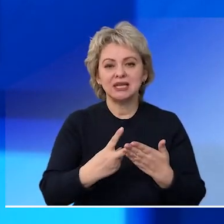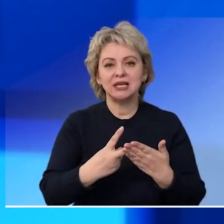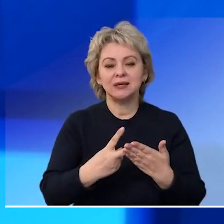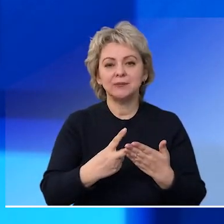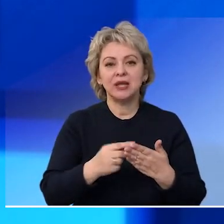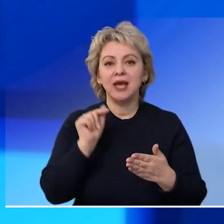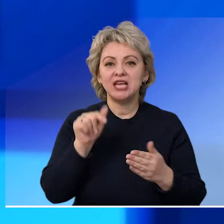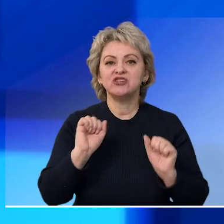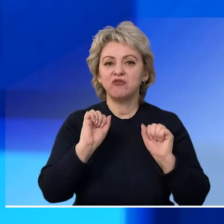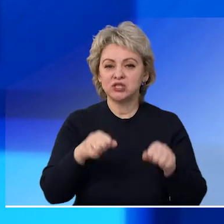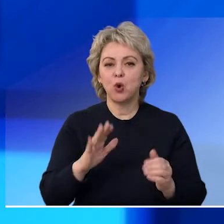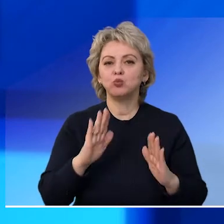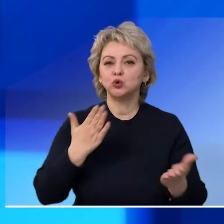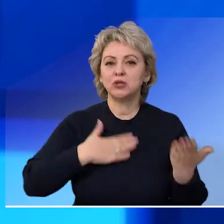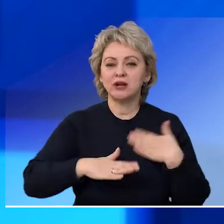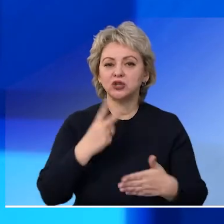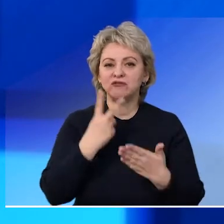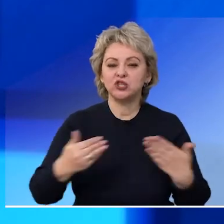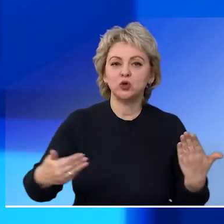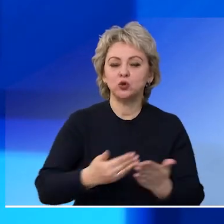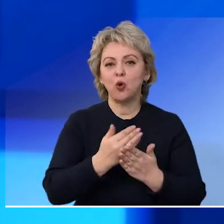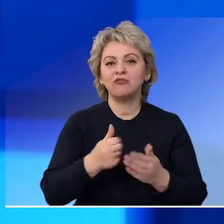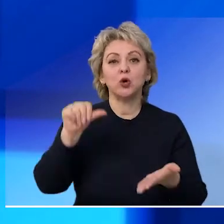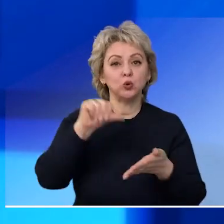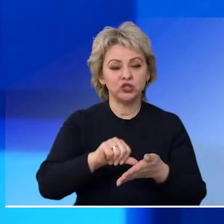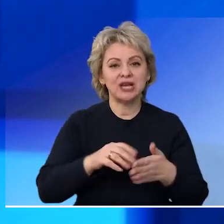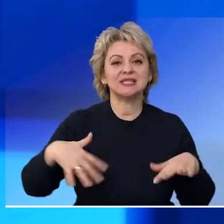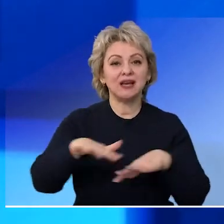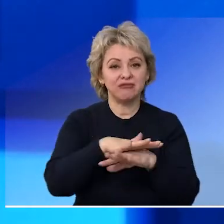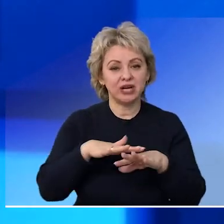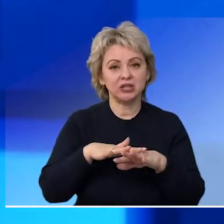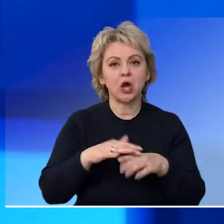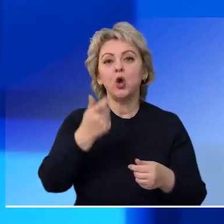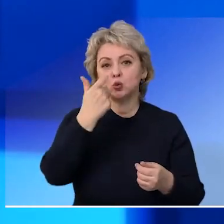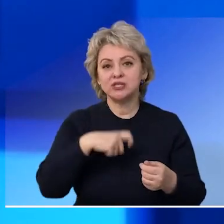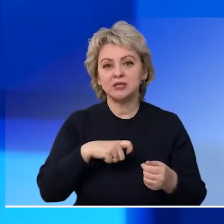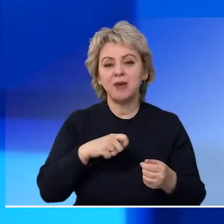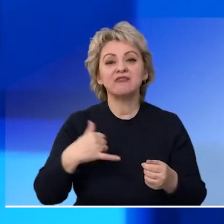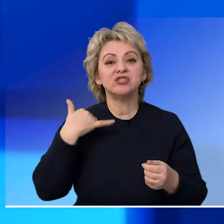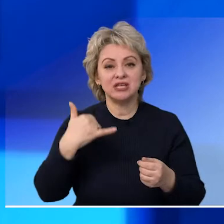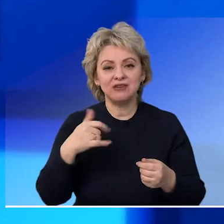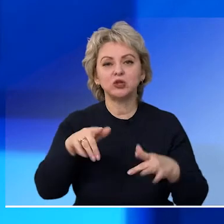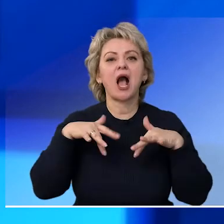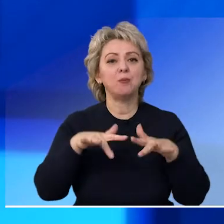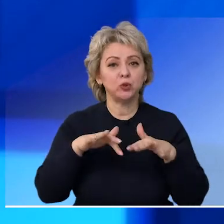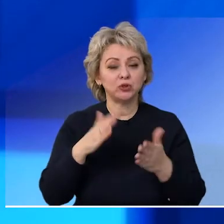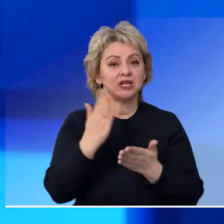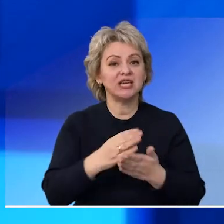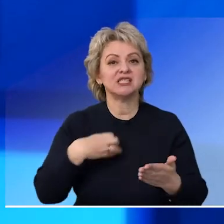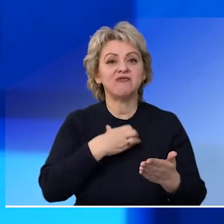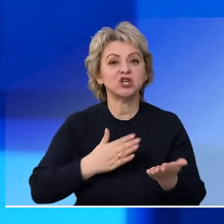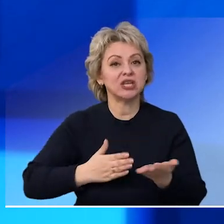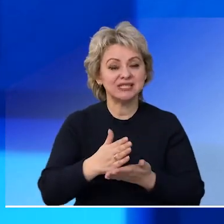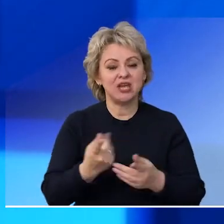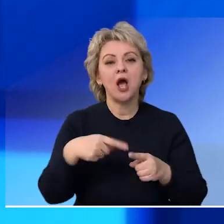оценили данные возможности и будут рады видеть новых участников рынка у себя в телефонах и компьютерах. Есть